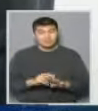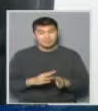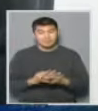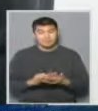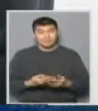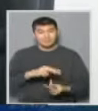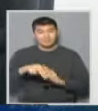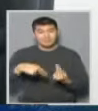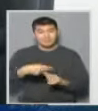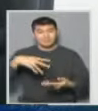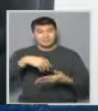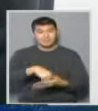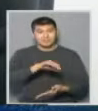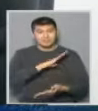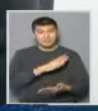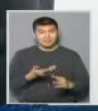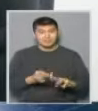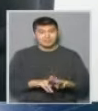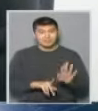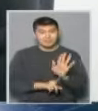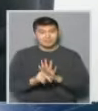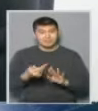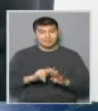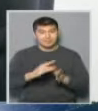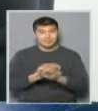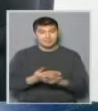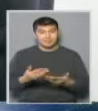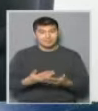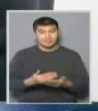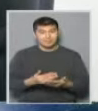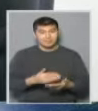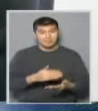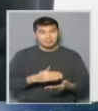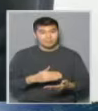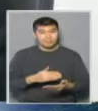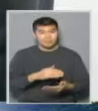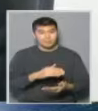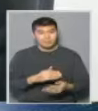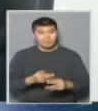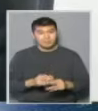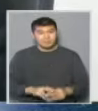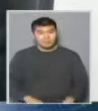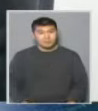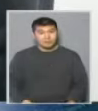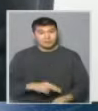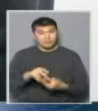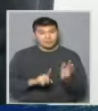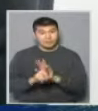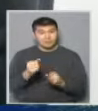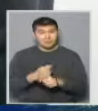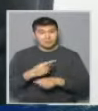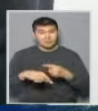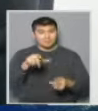кәсіпкерлер жабылуға мәжбүр болды, бірақ биыл жаңағы мен өзім сізге айтқандай, жалпы өндірілген өнім